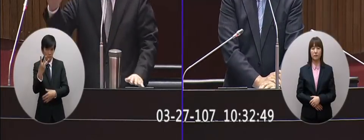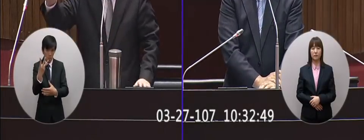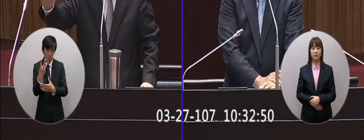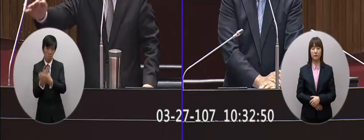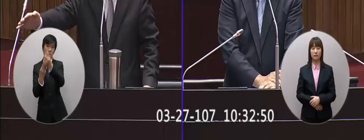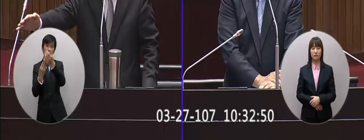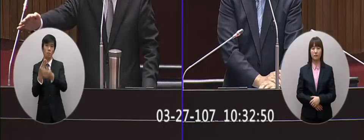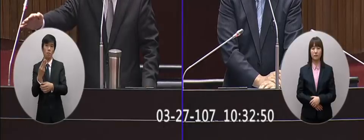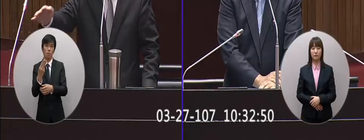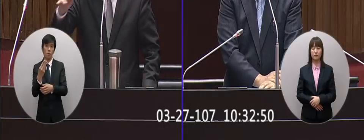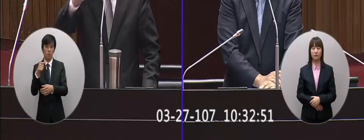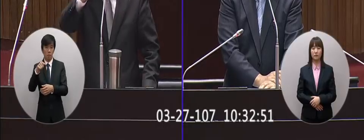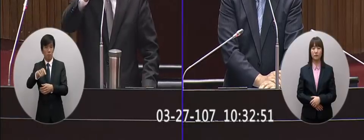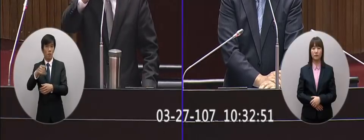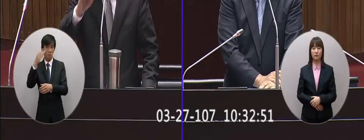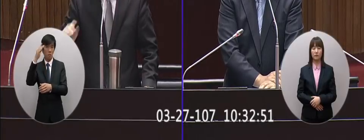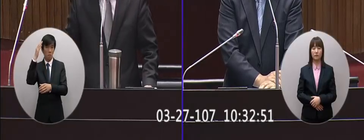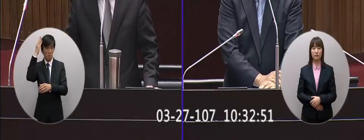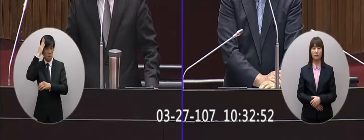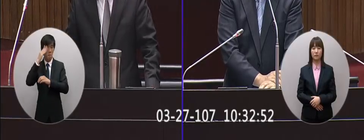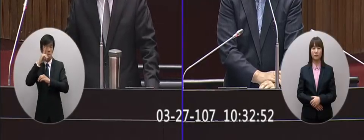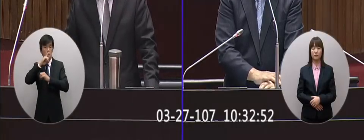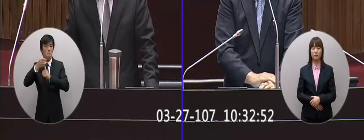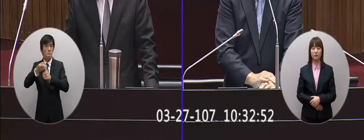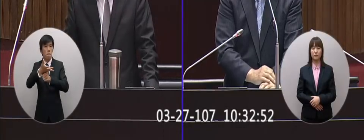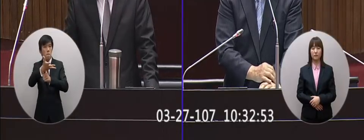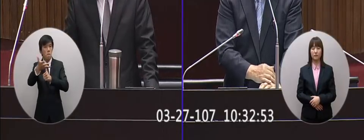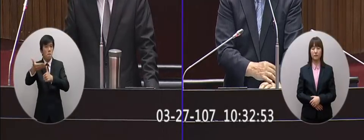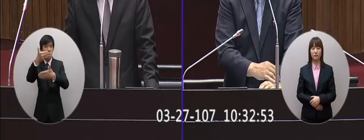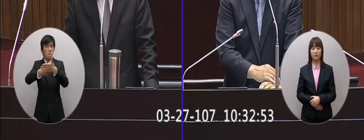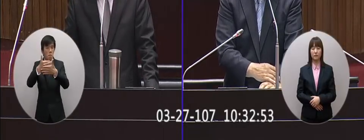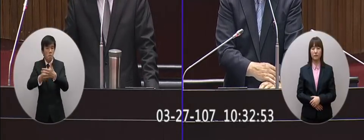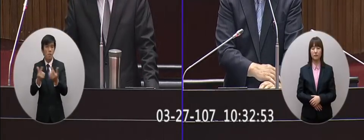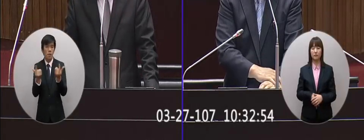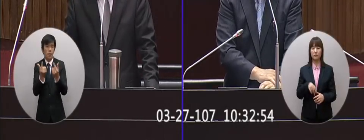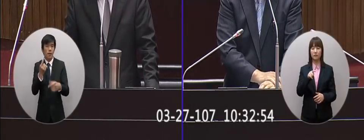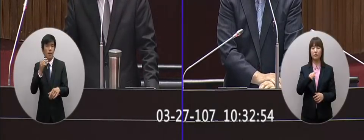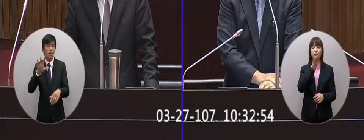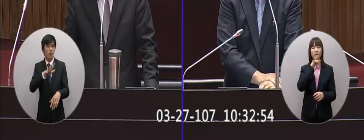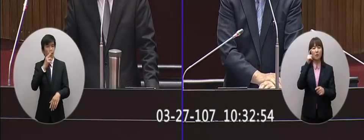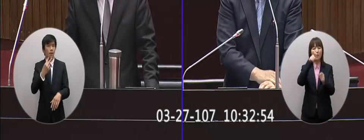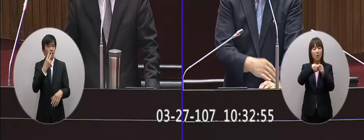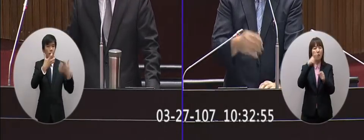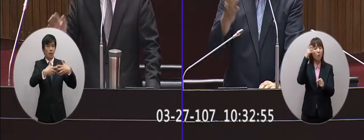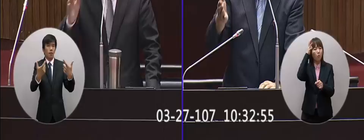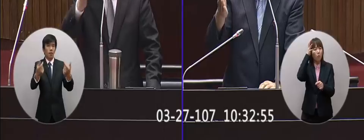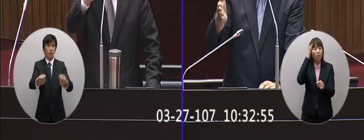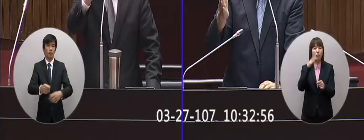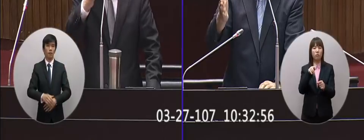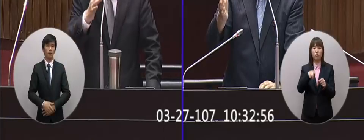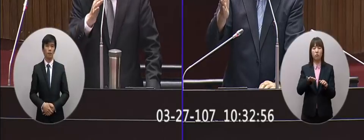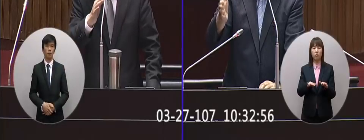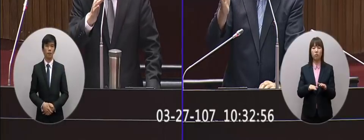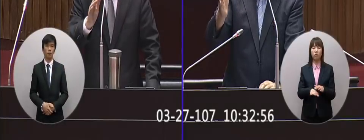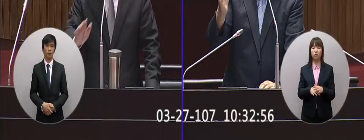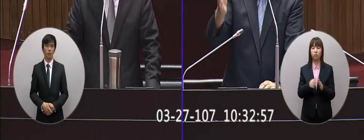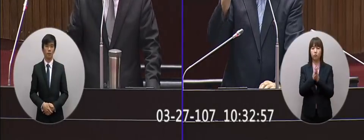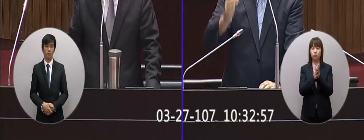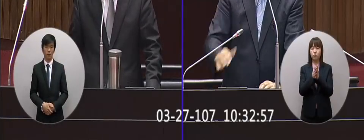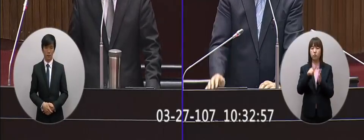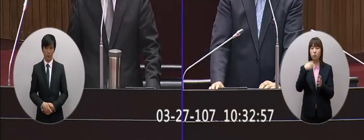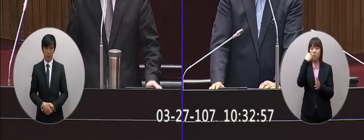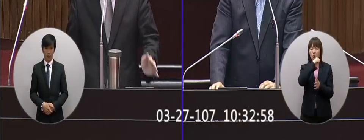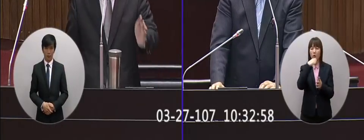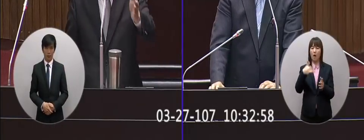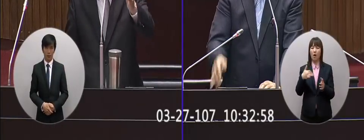加起来，它的排放量啊，已经接近天然气发电了。 那个是理想的状况。 没有， 而且我们 邀请你好不好？廖 远，台